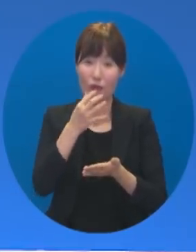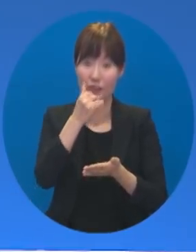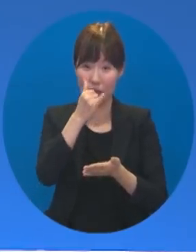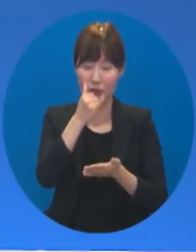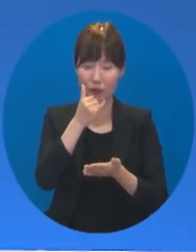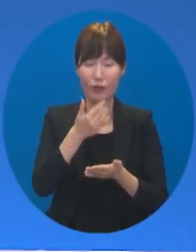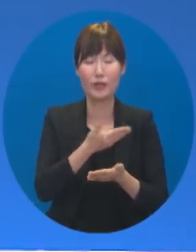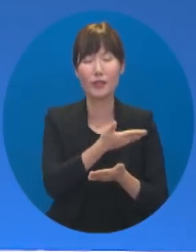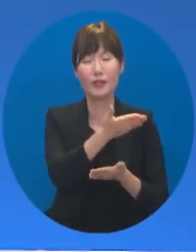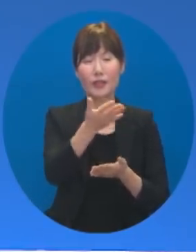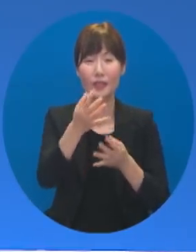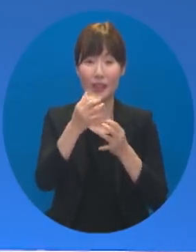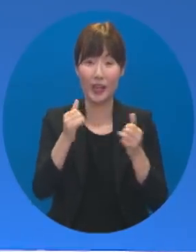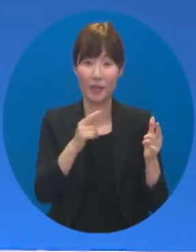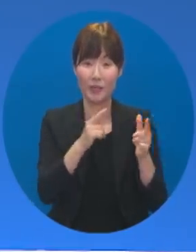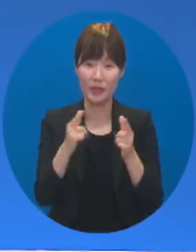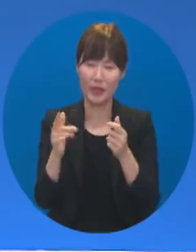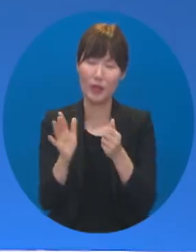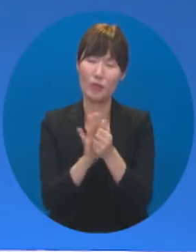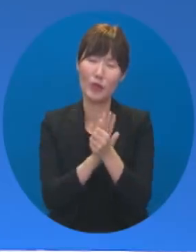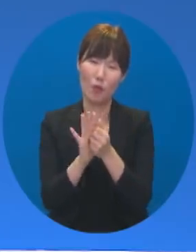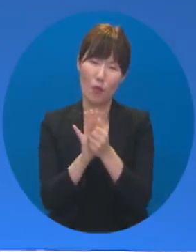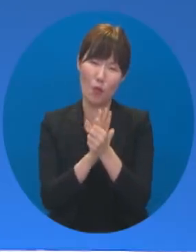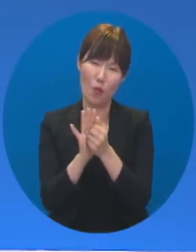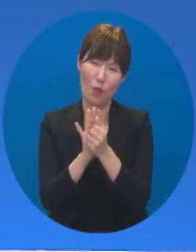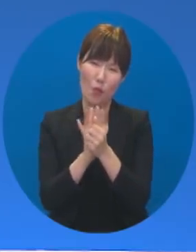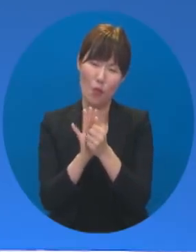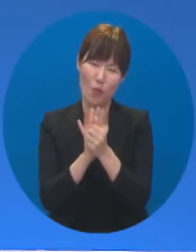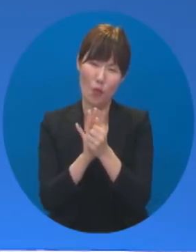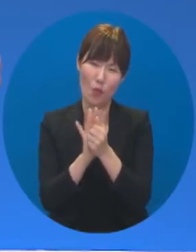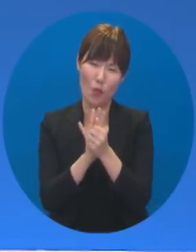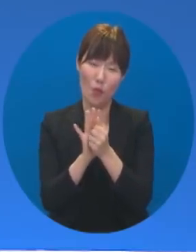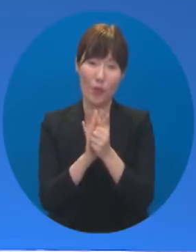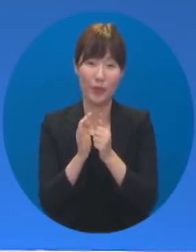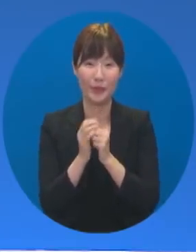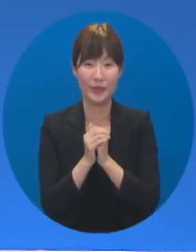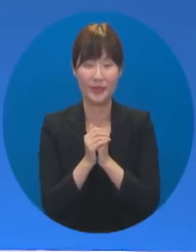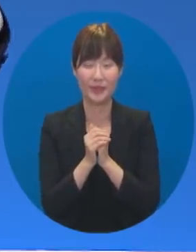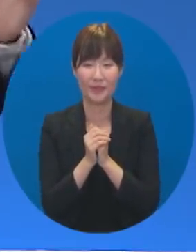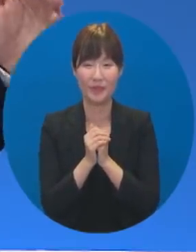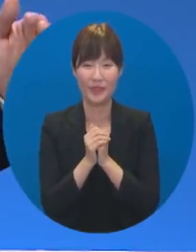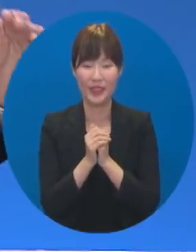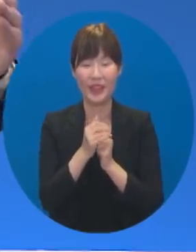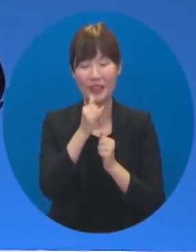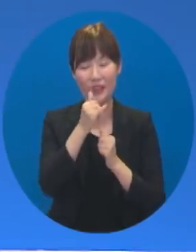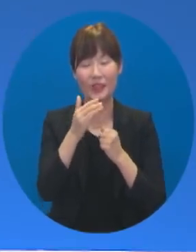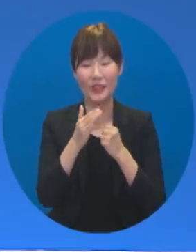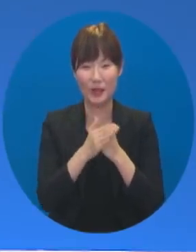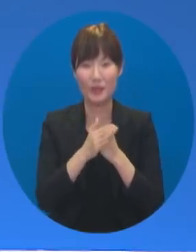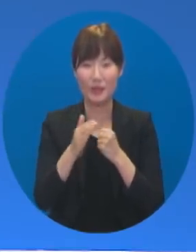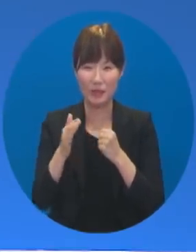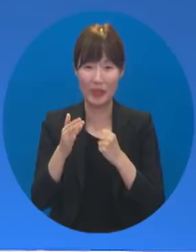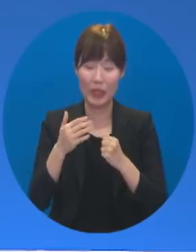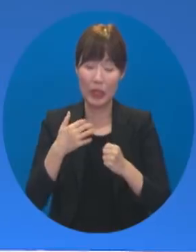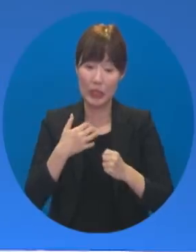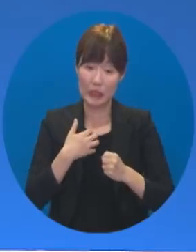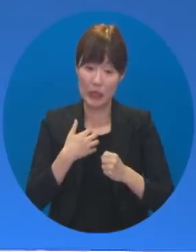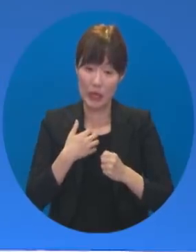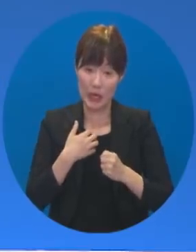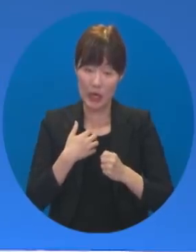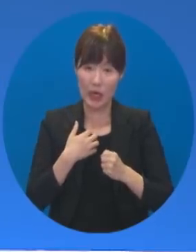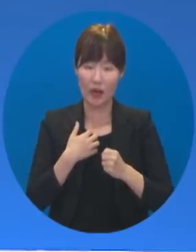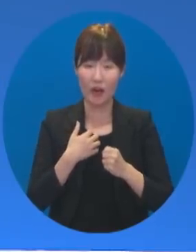분들의 참 위로가 제가 사역지를 옮길 때마다 그 사역지에서 그